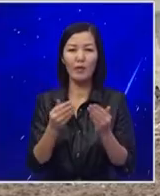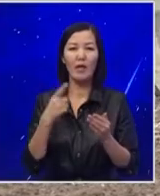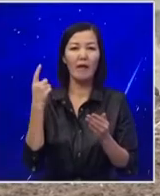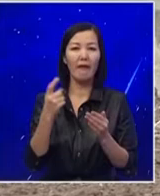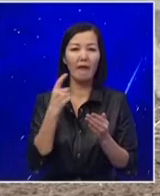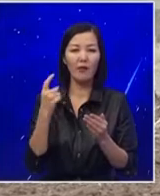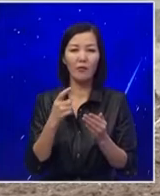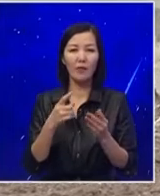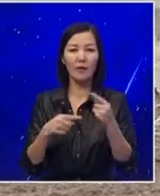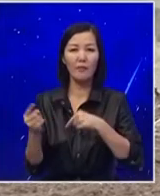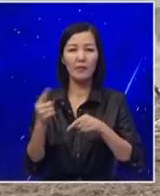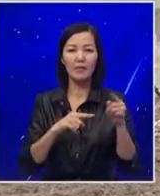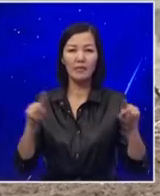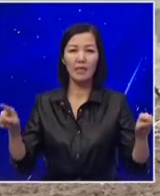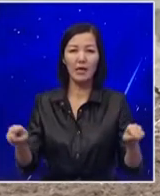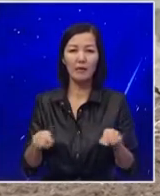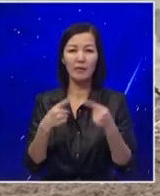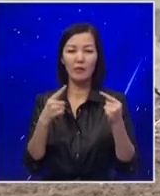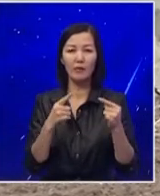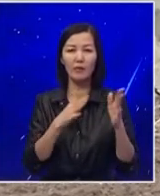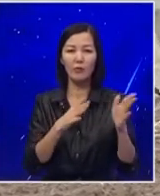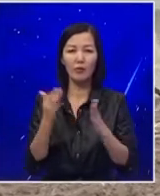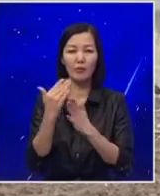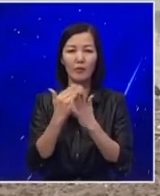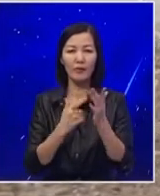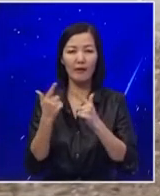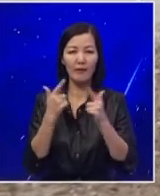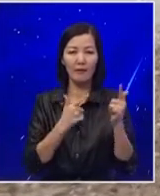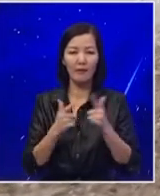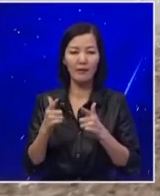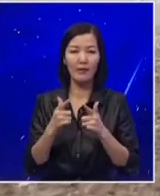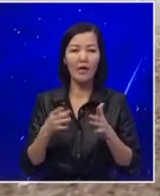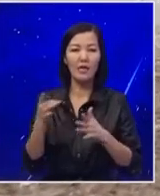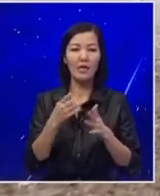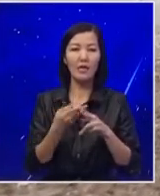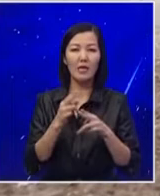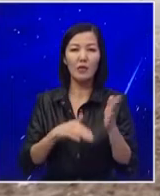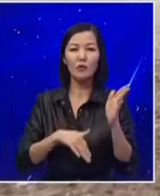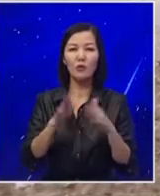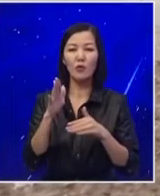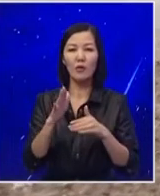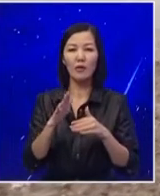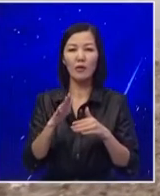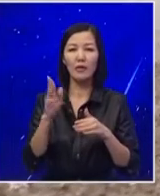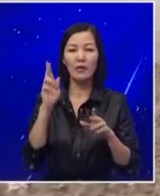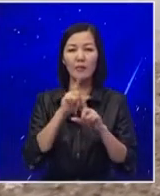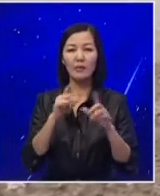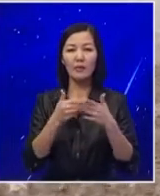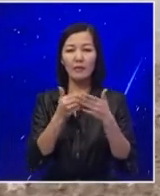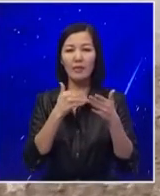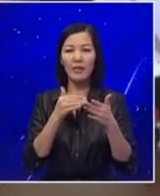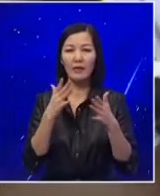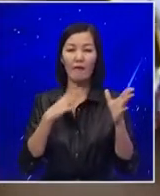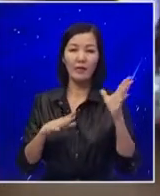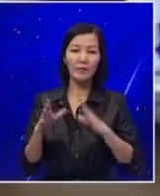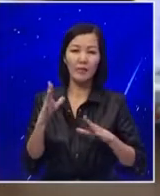мен бизнестің қалпына келуін ескере отырып жасаған. Яғни республикада ең сұранысқа ие болу мүмкін мамандықтар ол мектепке дейінгі білім берудегі